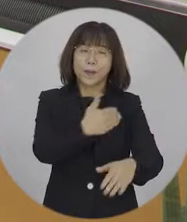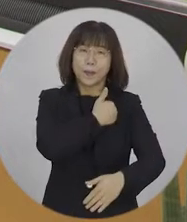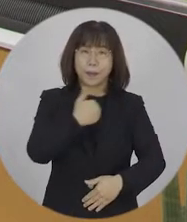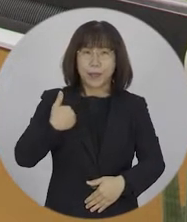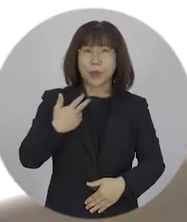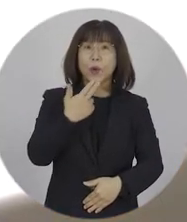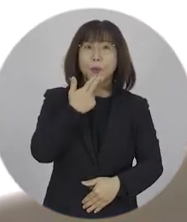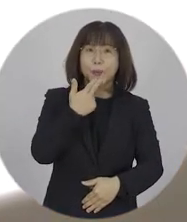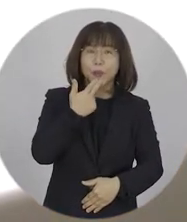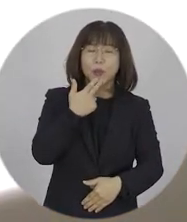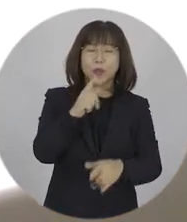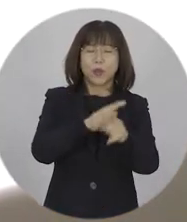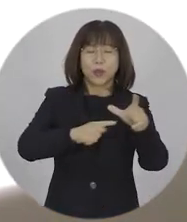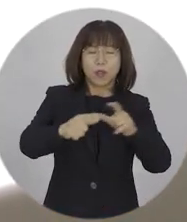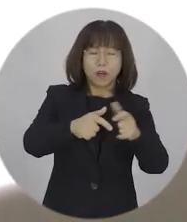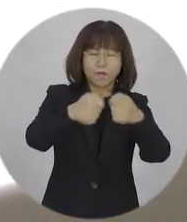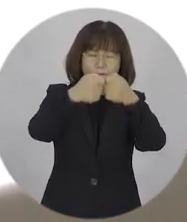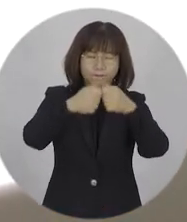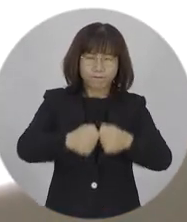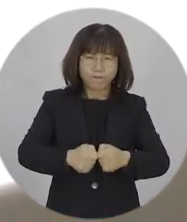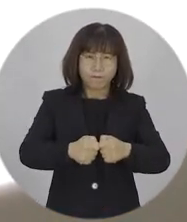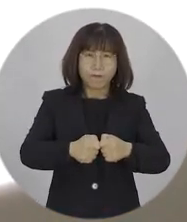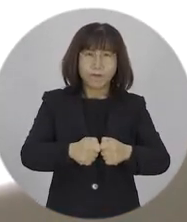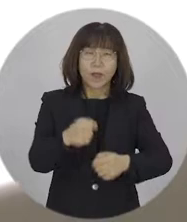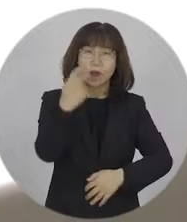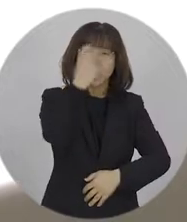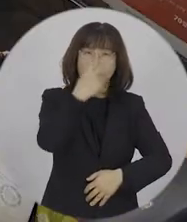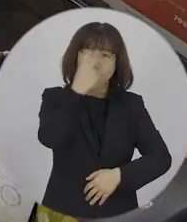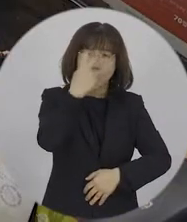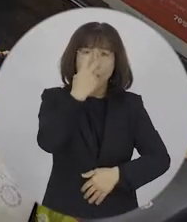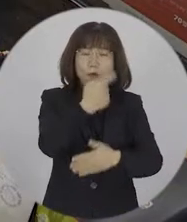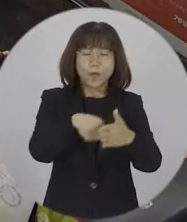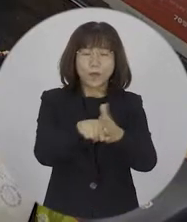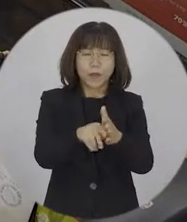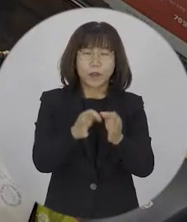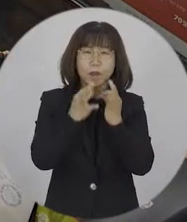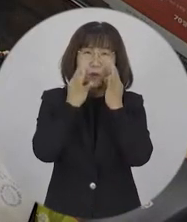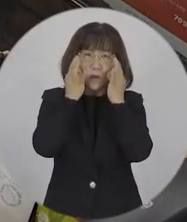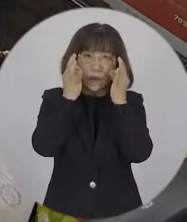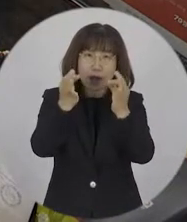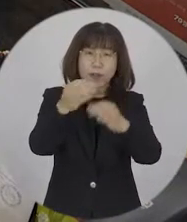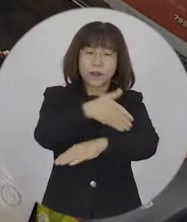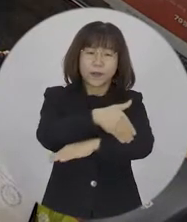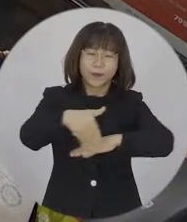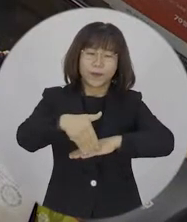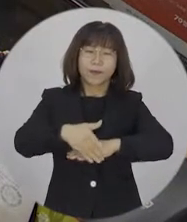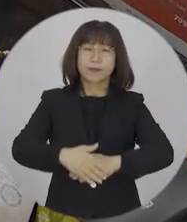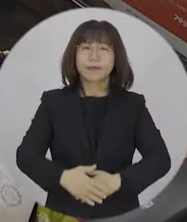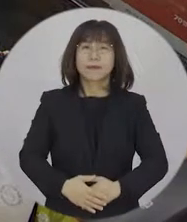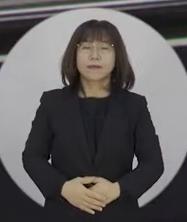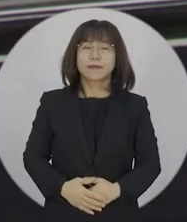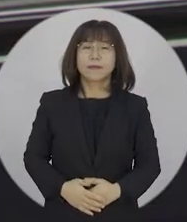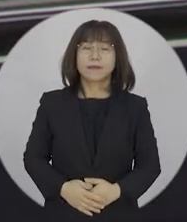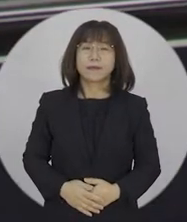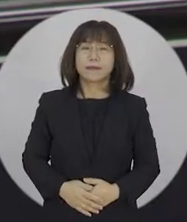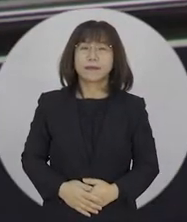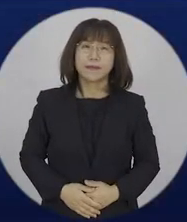결과에 만족하지 않고 보다 더 촘촘한 돌 붐 안전망 구축에 총력을 다한다는 방침입니다